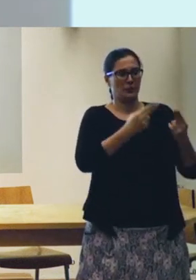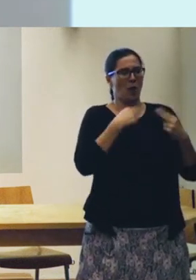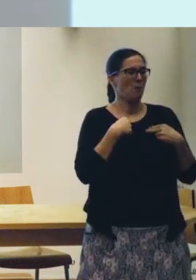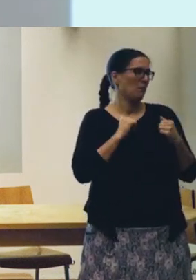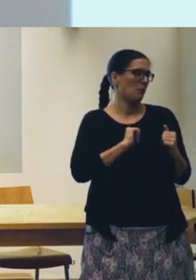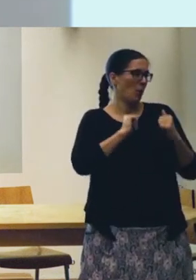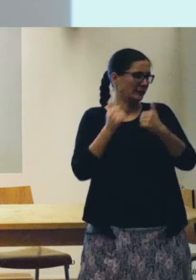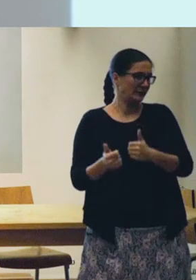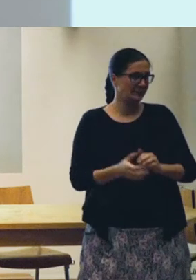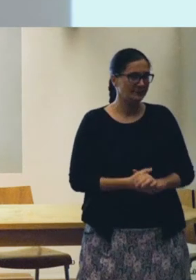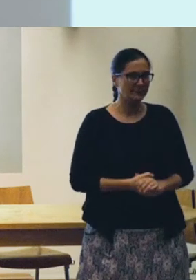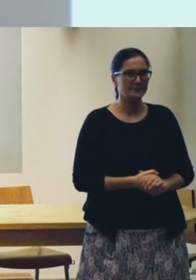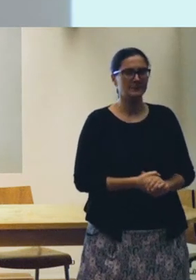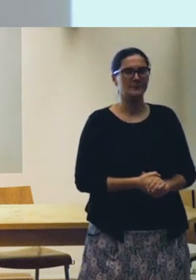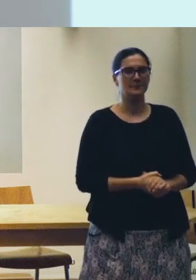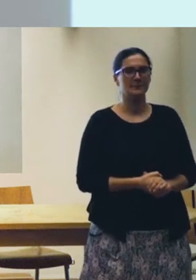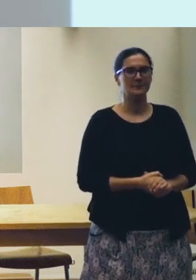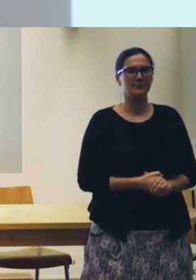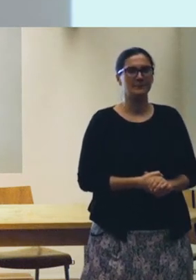dají zahrnout.